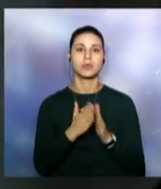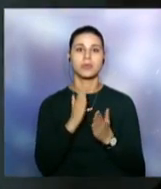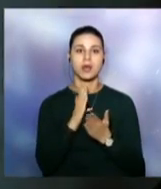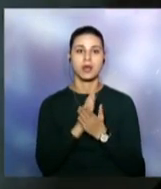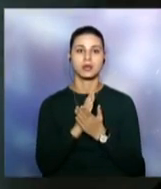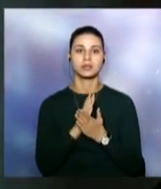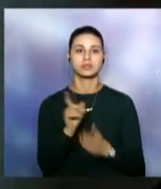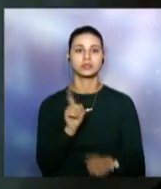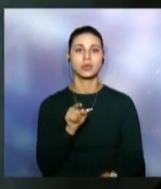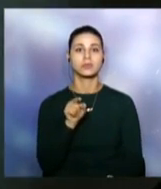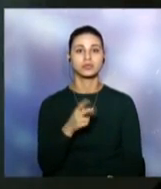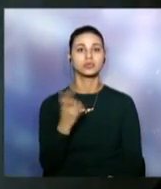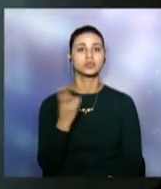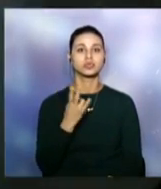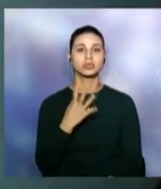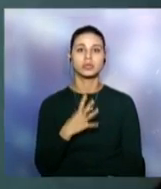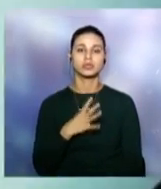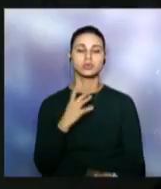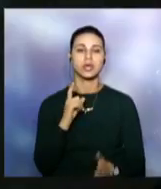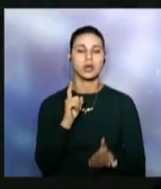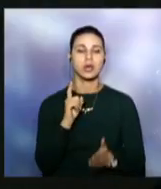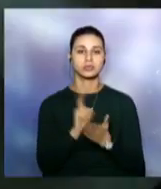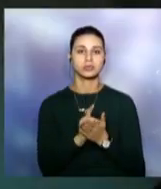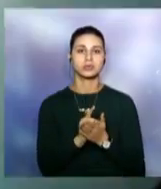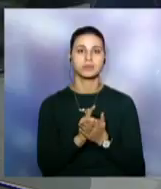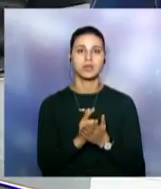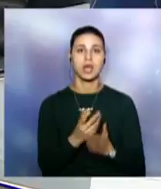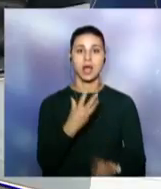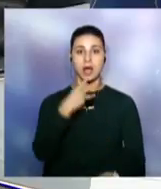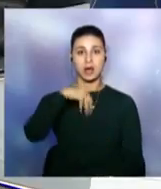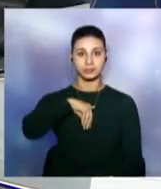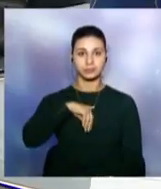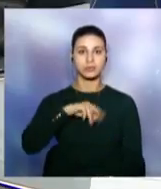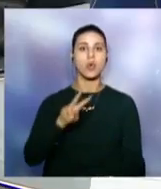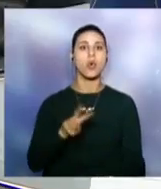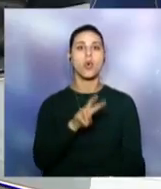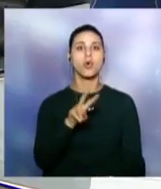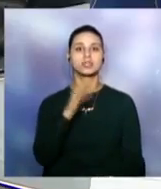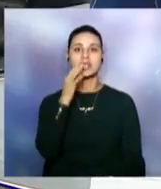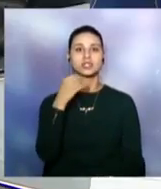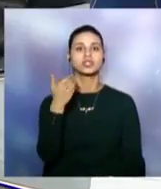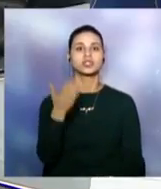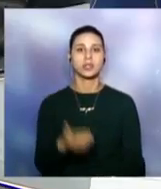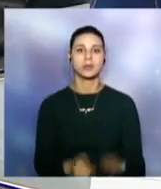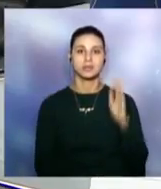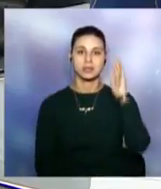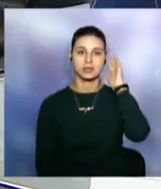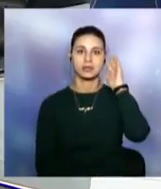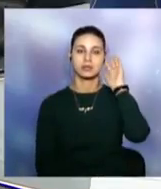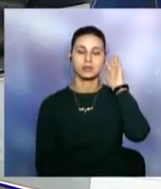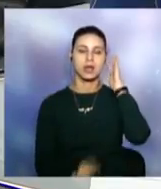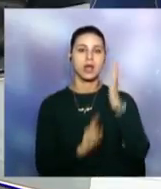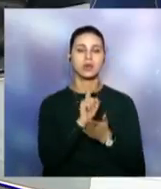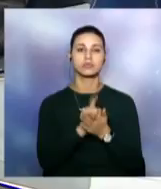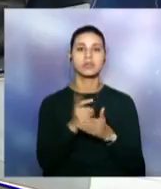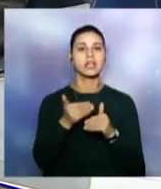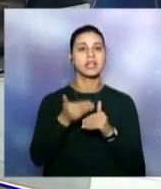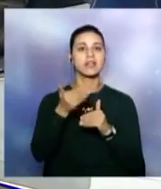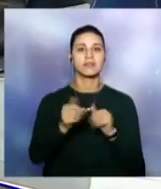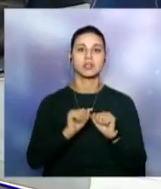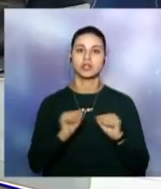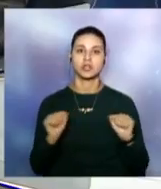წარმოადგენს, რომ ის უნდა იქნეს ამოღებული გადაყლაპიდან 2 საათის განმავლობაში. არაუგვიანეს,